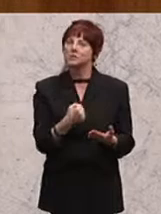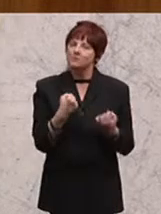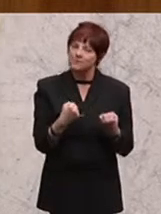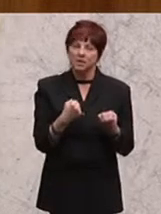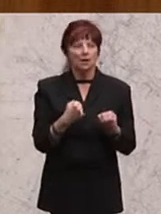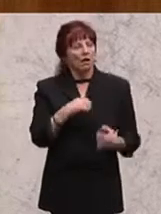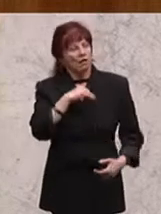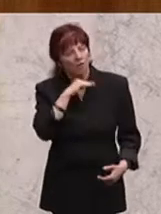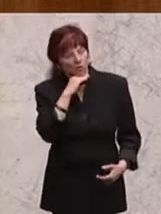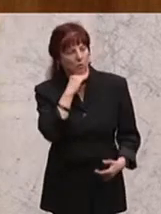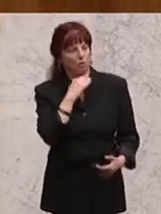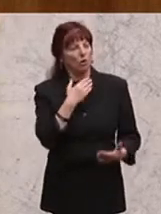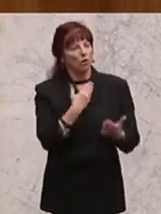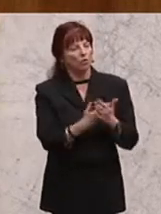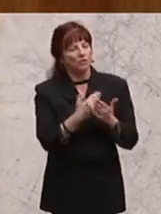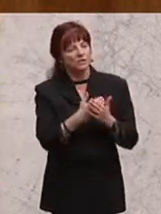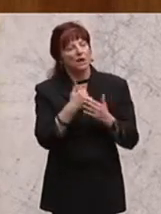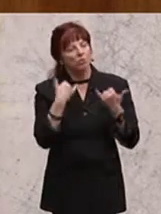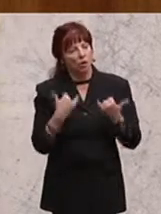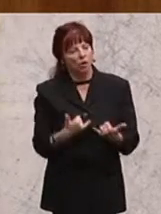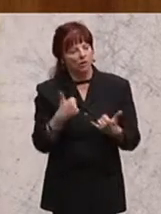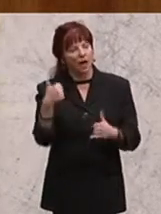dafür bekommen Sie heute einmal mehr